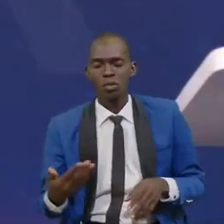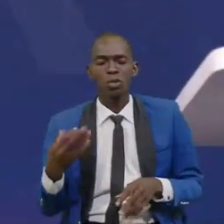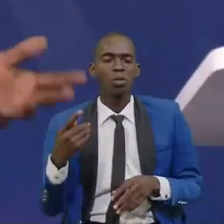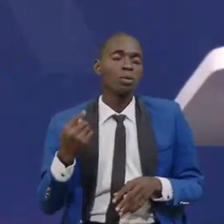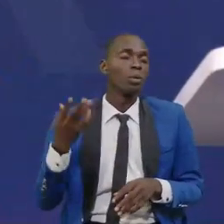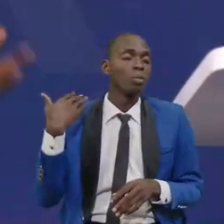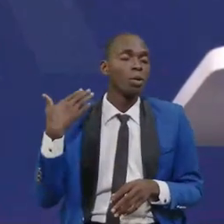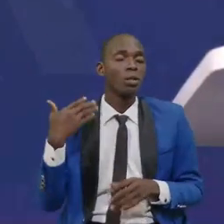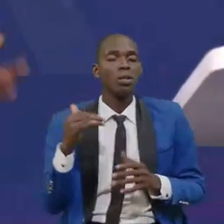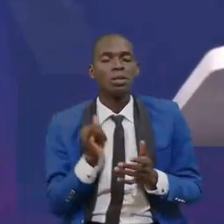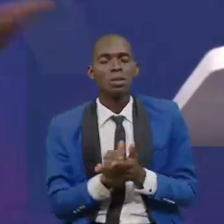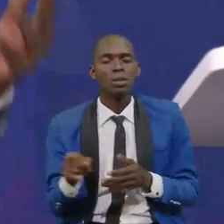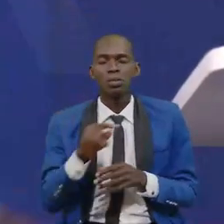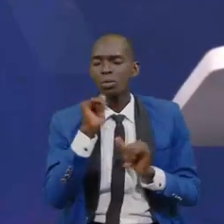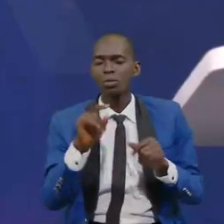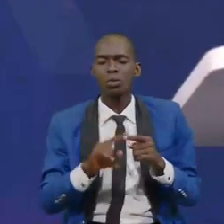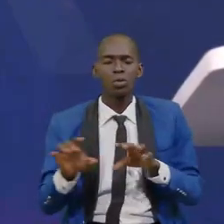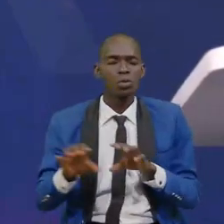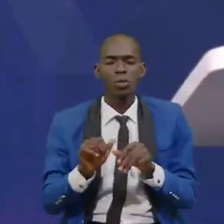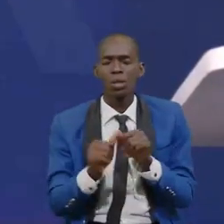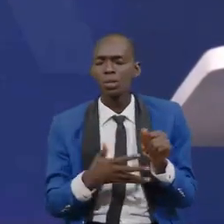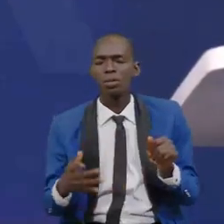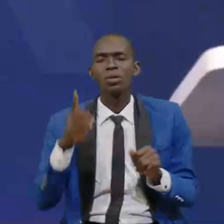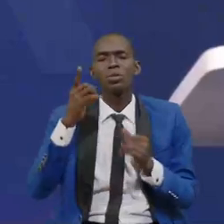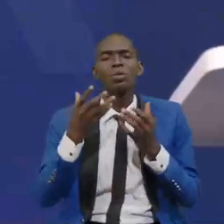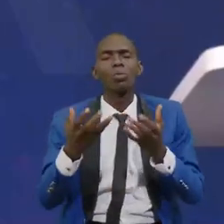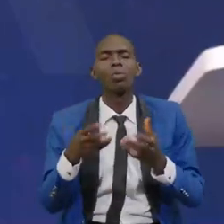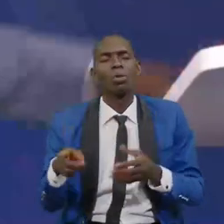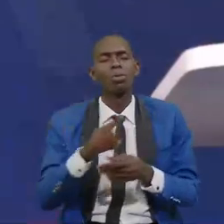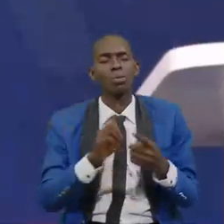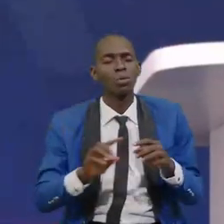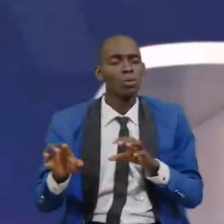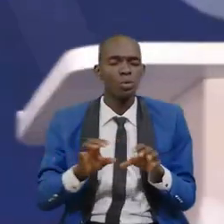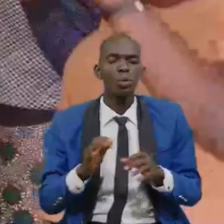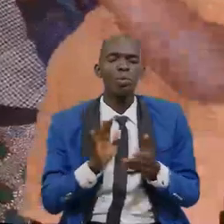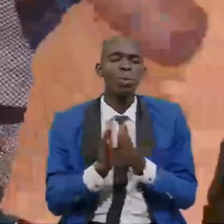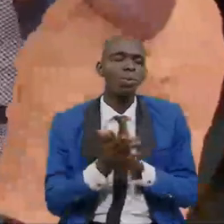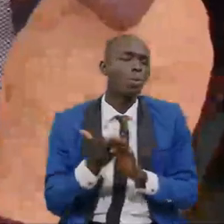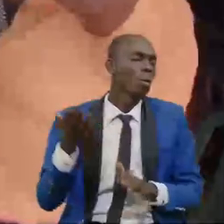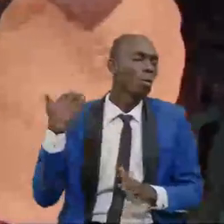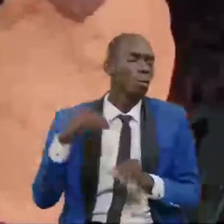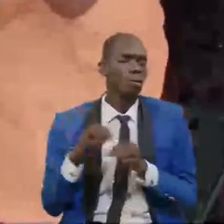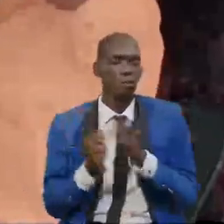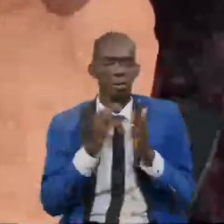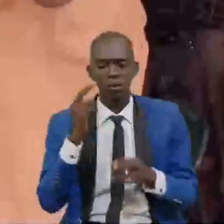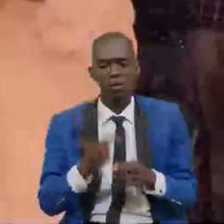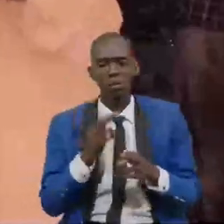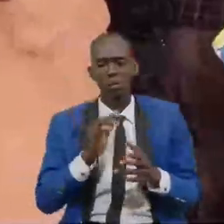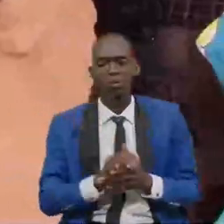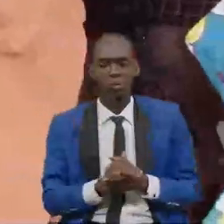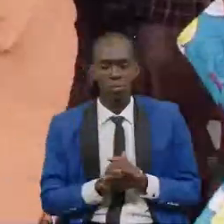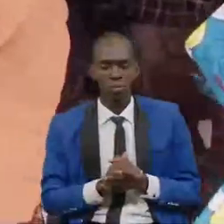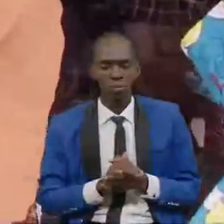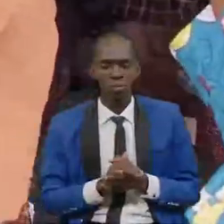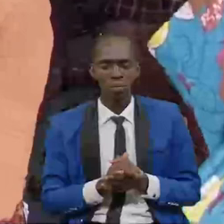passé, ils n'arrivaient plus à faire tout ce que tu voulais qu'ils fassent, passer au nom de Jésus.